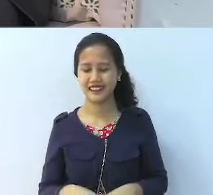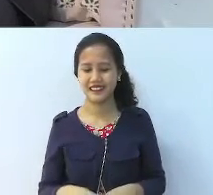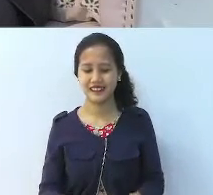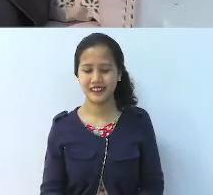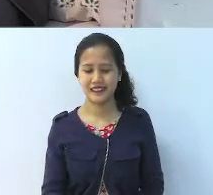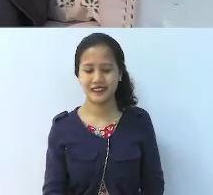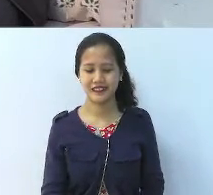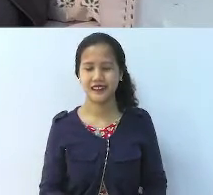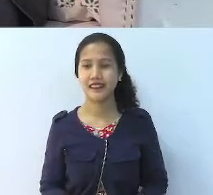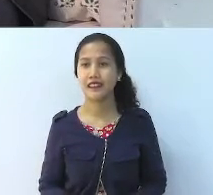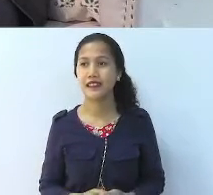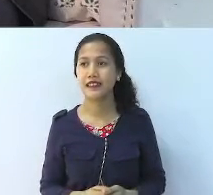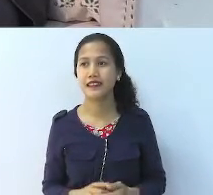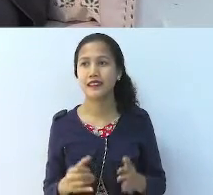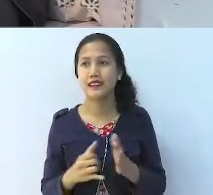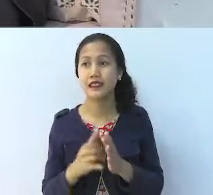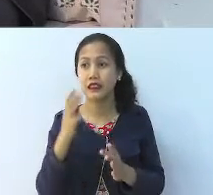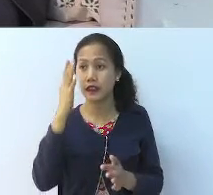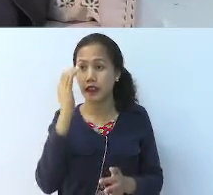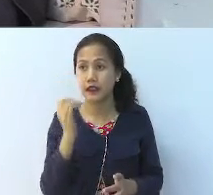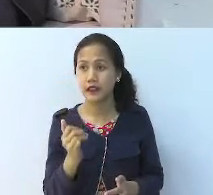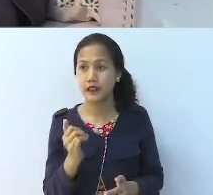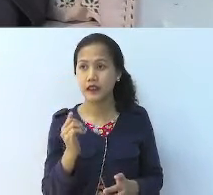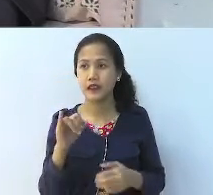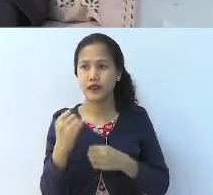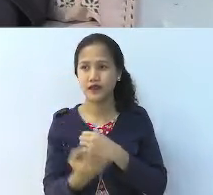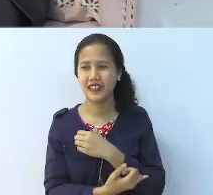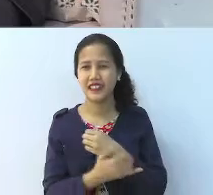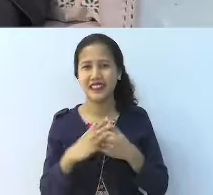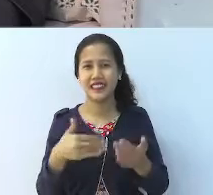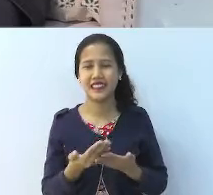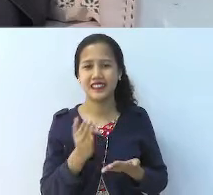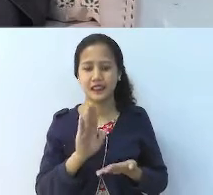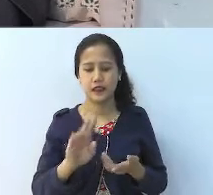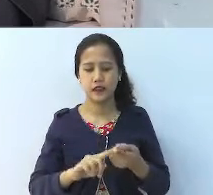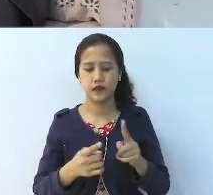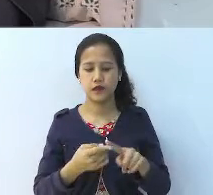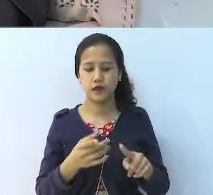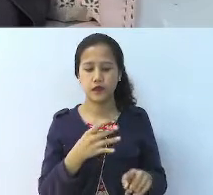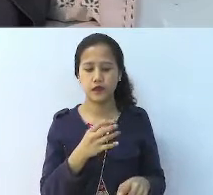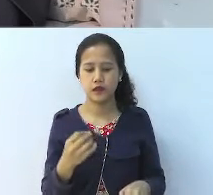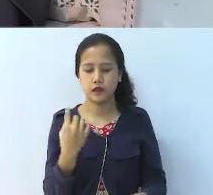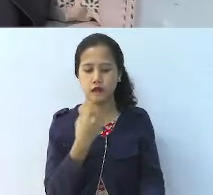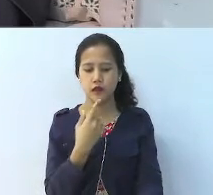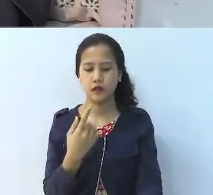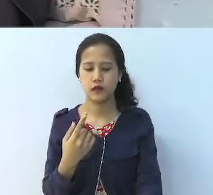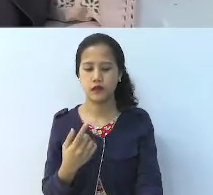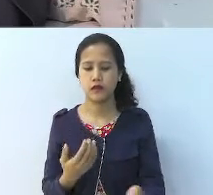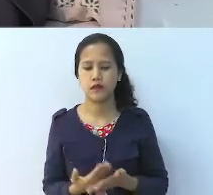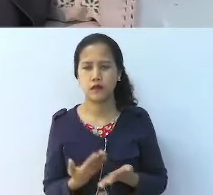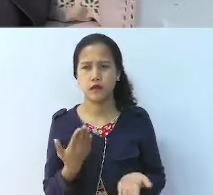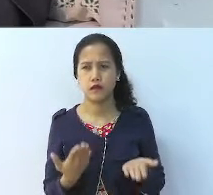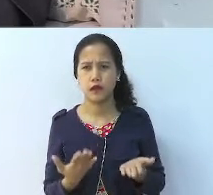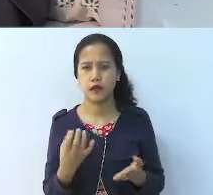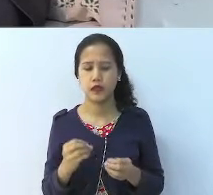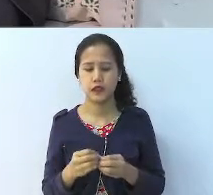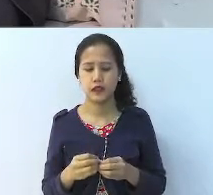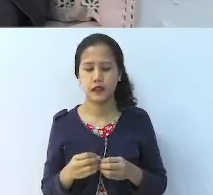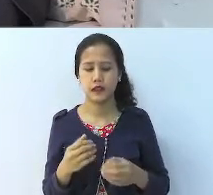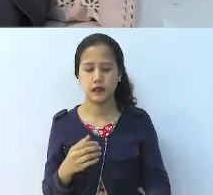young people na pwede po makapakinig at matuto po dyan sa ating The Baptist Lunch. Mga kaya, Team Focus. Yes, mga Team Focus